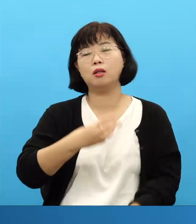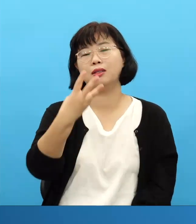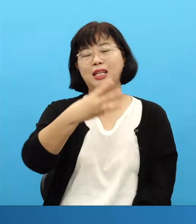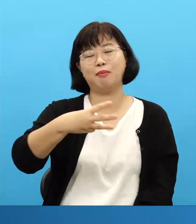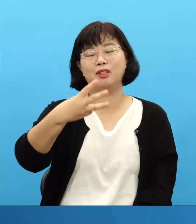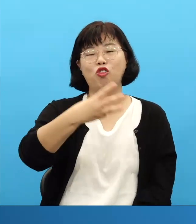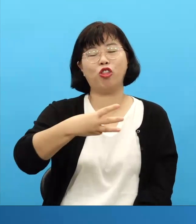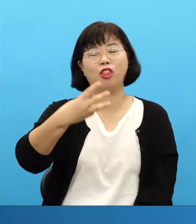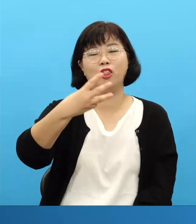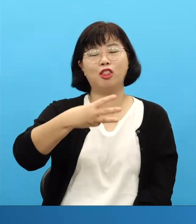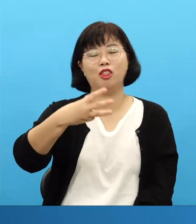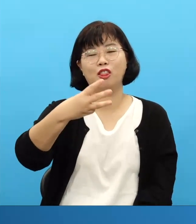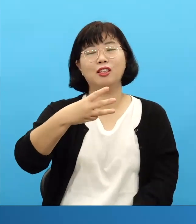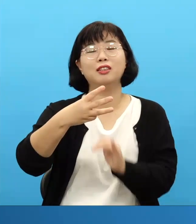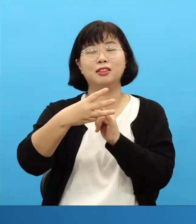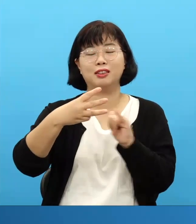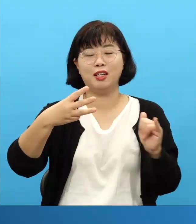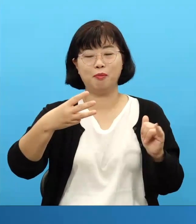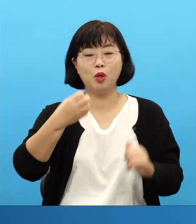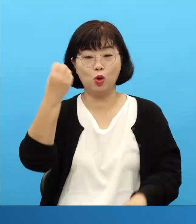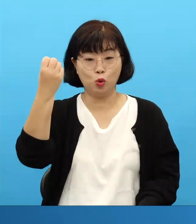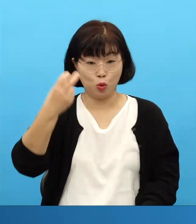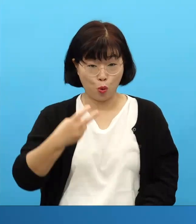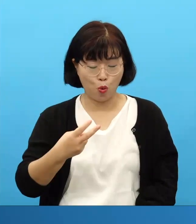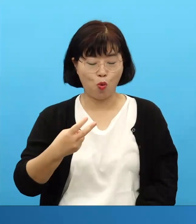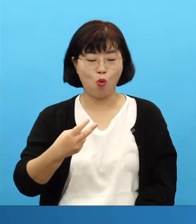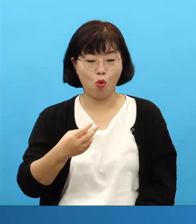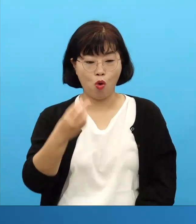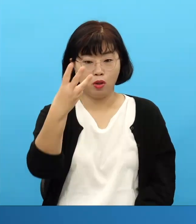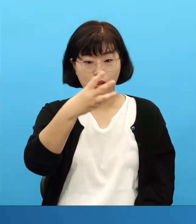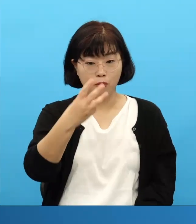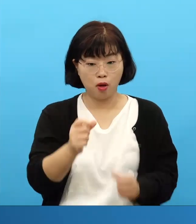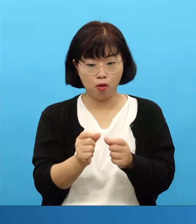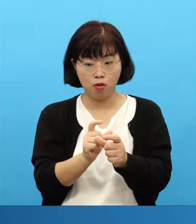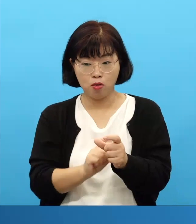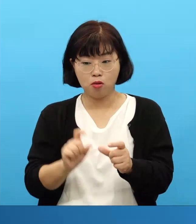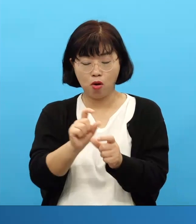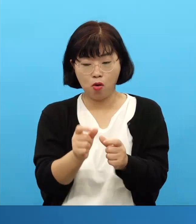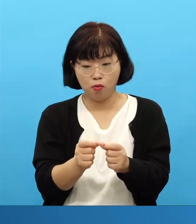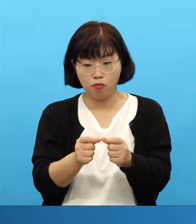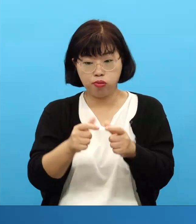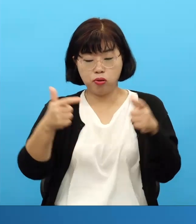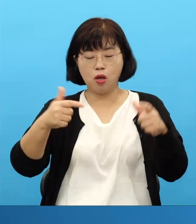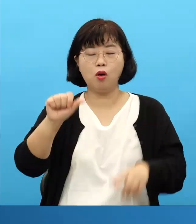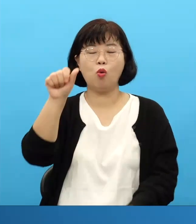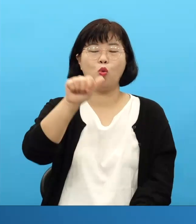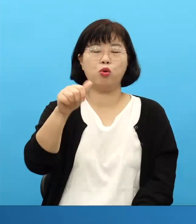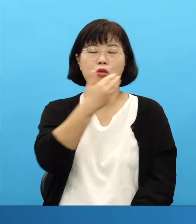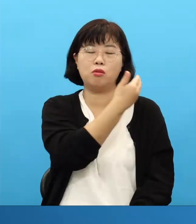보니까 5,000 제자 일어나. In chapter 4, 5,000 disciples arose. 그러고는